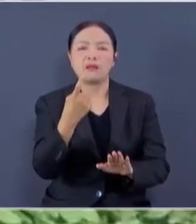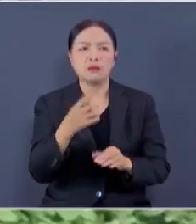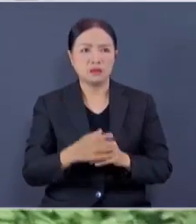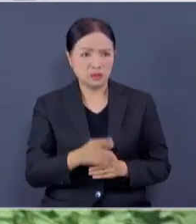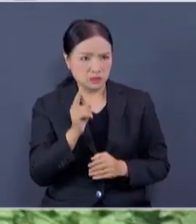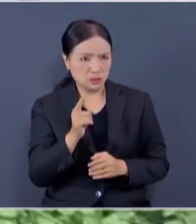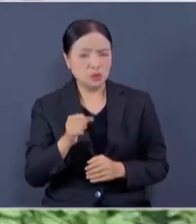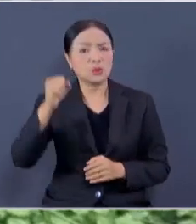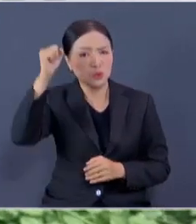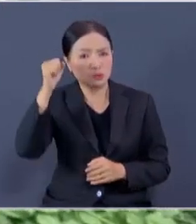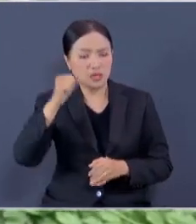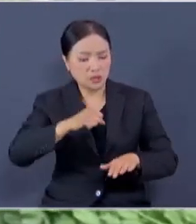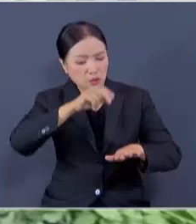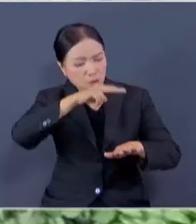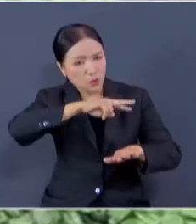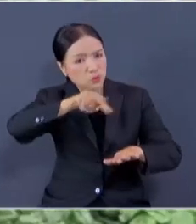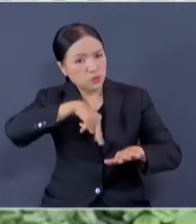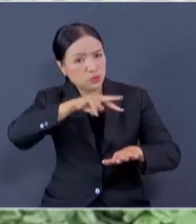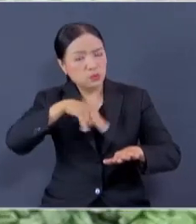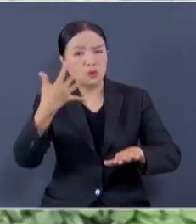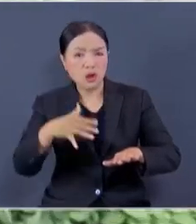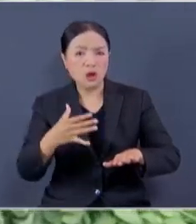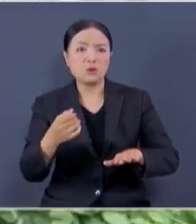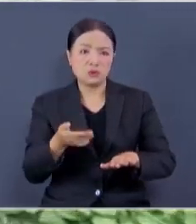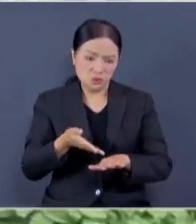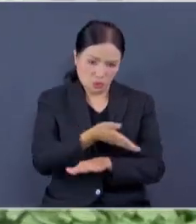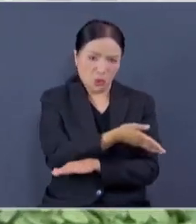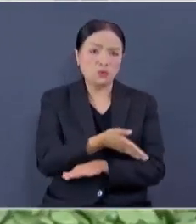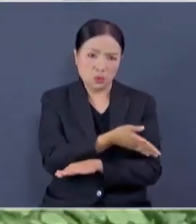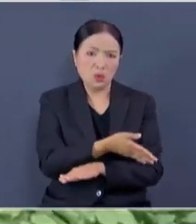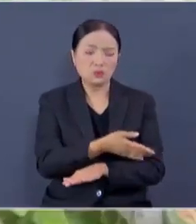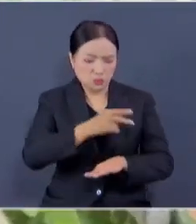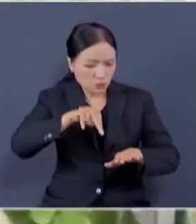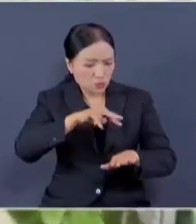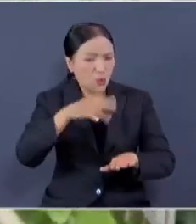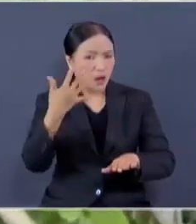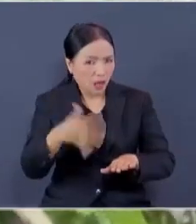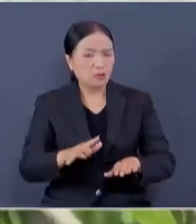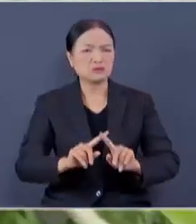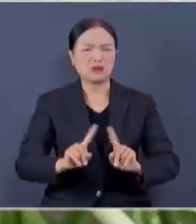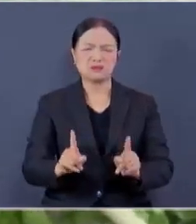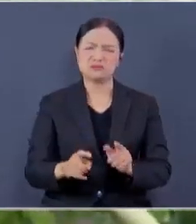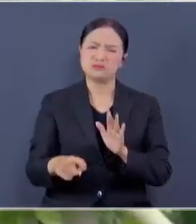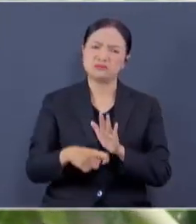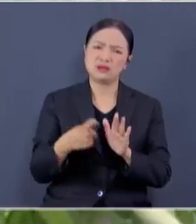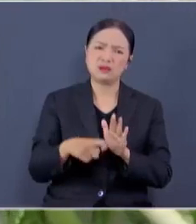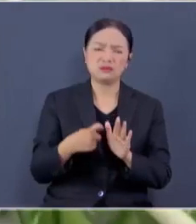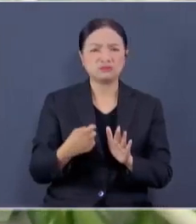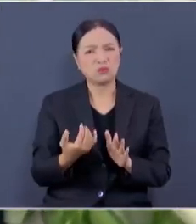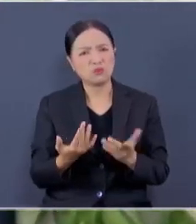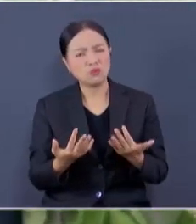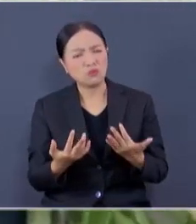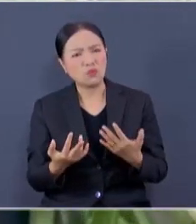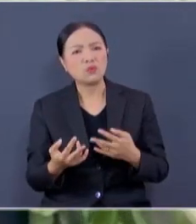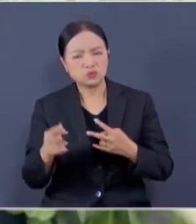ย์เนี่ยได้รับการตรวจสภาพรถตรวจสภาพเบรกต่างๆแล้วก่อนจะนำมาให้บริการกับผู้โดยสารนะครับแต่ว่าสาเหตุเดี๋ยวต้องตรวจส